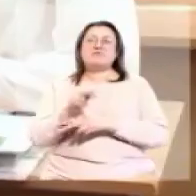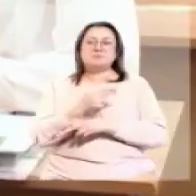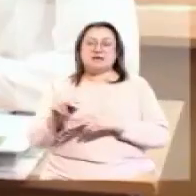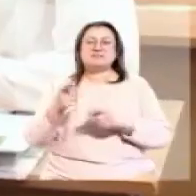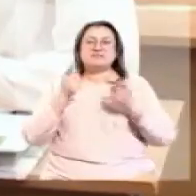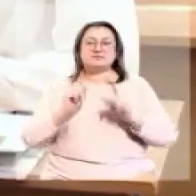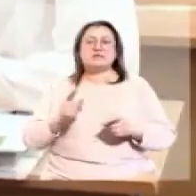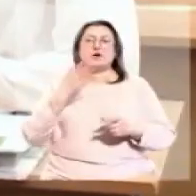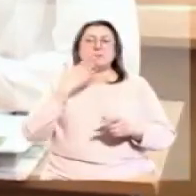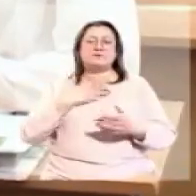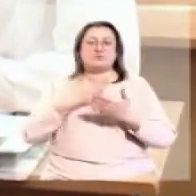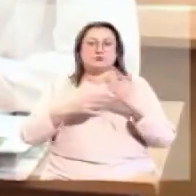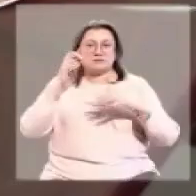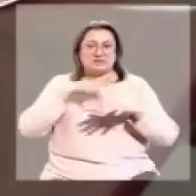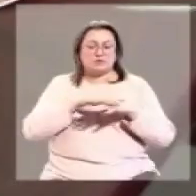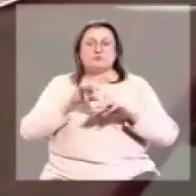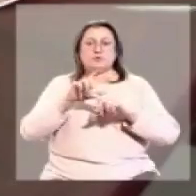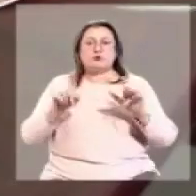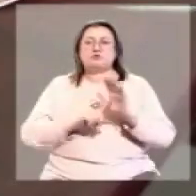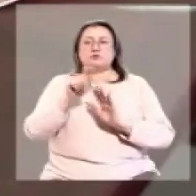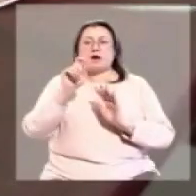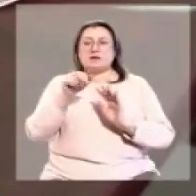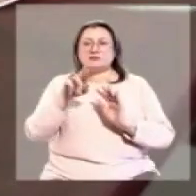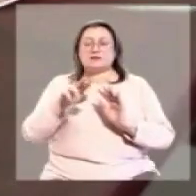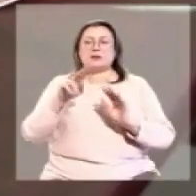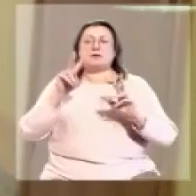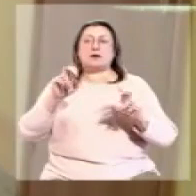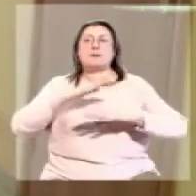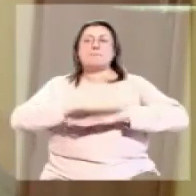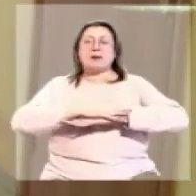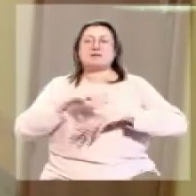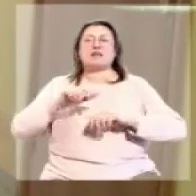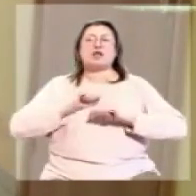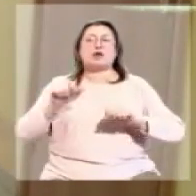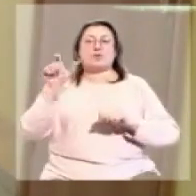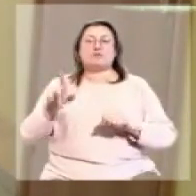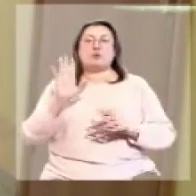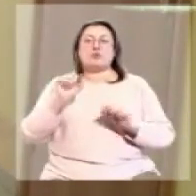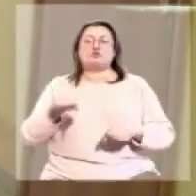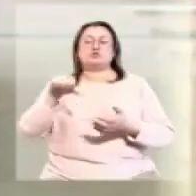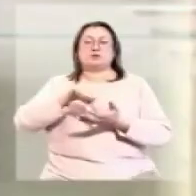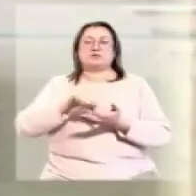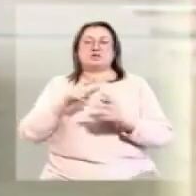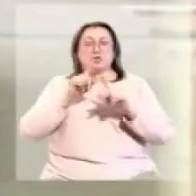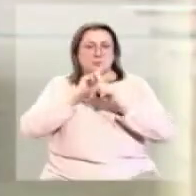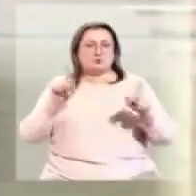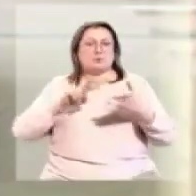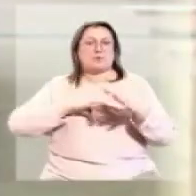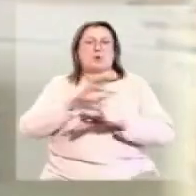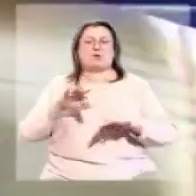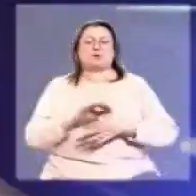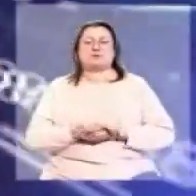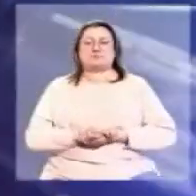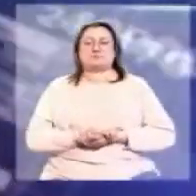Воспитать истинных патриотов. В школах стартует акция «Парта героев». Кто сможет стать участником необычного проекта?